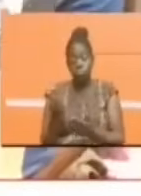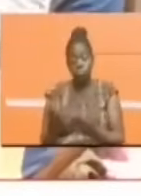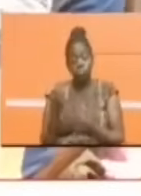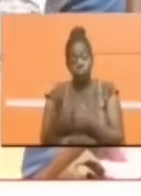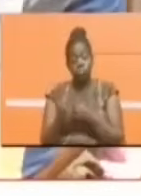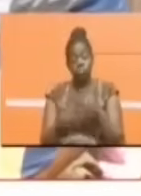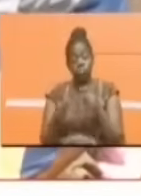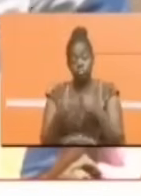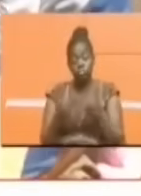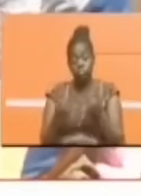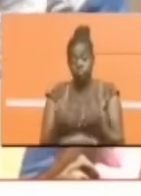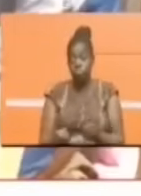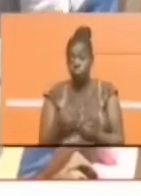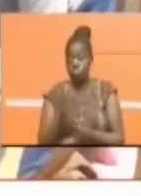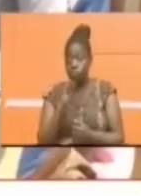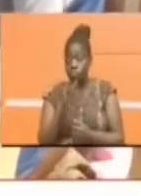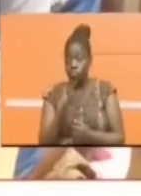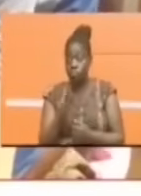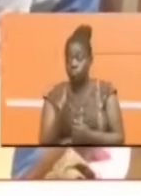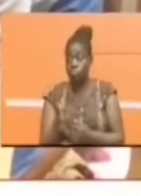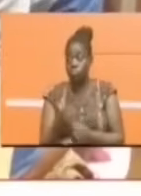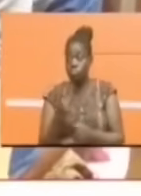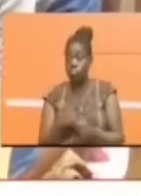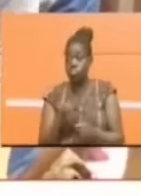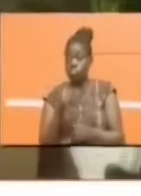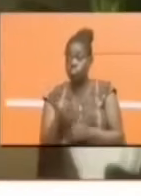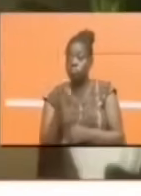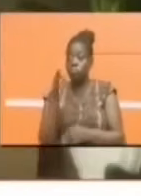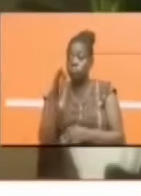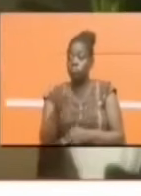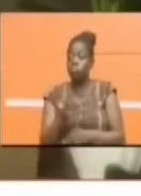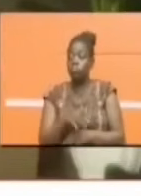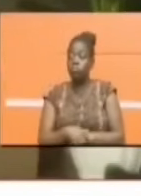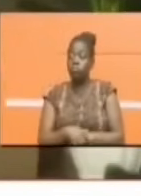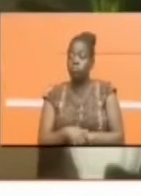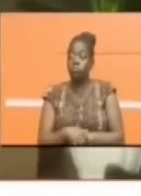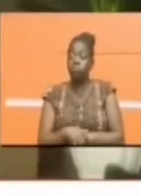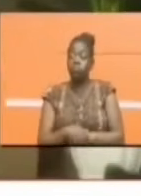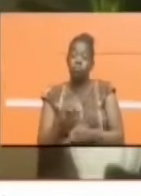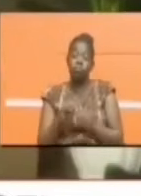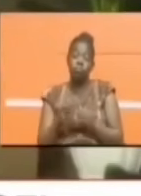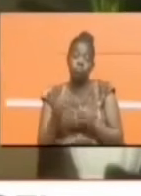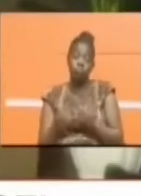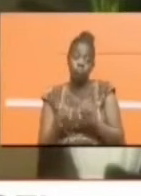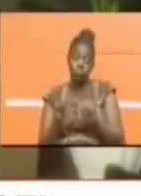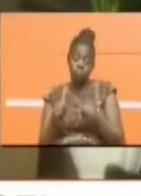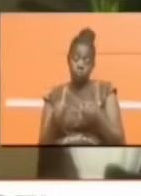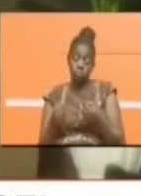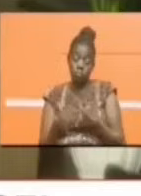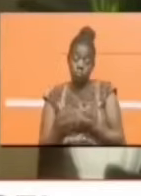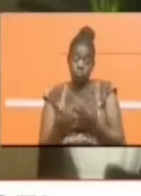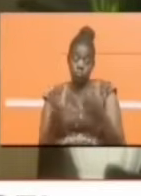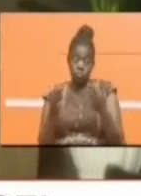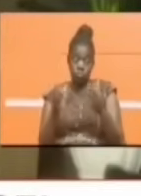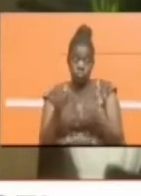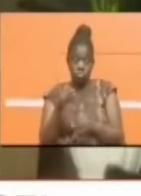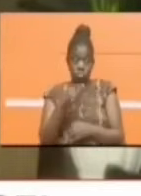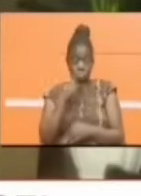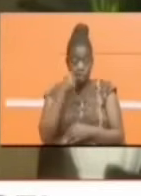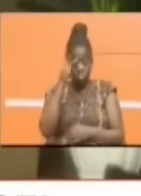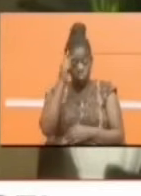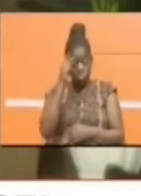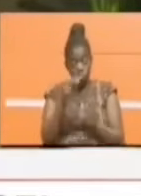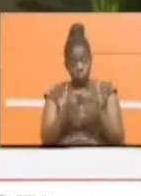okumalako ng'enjogera ennaku zino bw'eri mu biseera byabwe eby'omu maaso. Omwana tagenda kukola kintu kyonna nga ggwe omuzadde